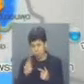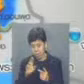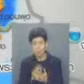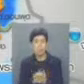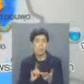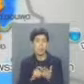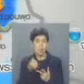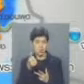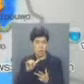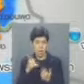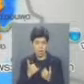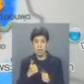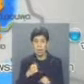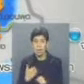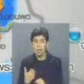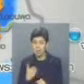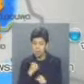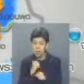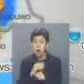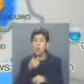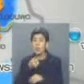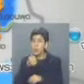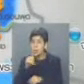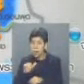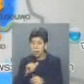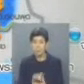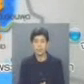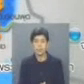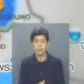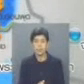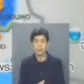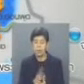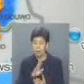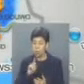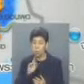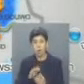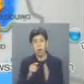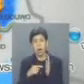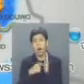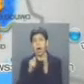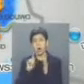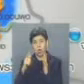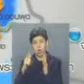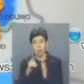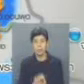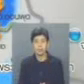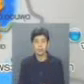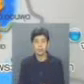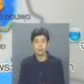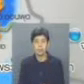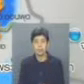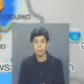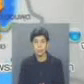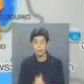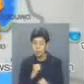าทุ่งวัดอุโลมในจังหวัดพระนครศรีอยุธยาทุ่งบางกุ้งในจังหวัดอ่างทองและพระนครศรีอยุธยาทุ่งท่าวุ้